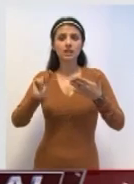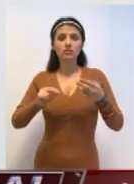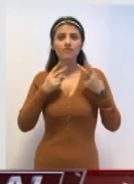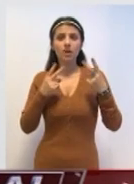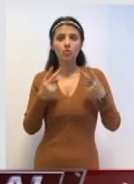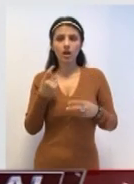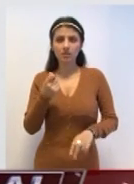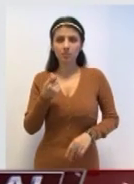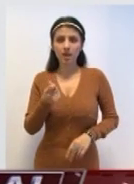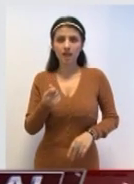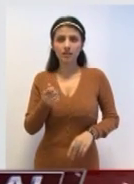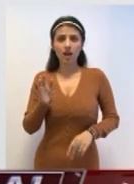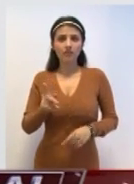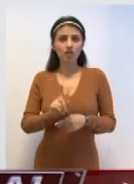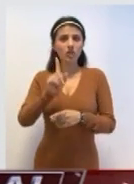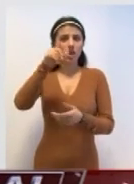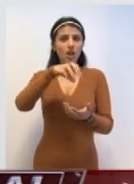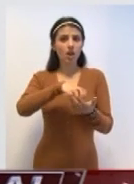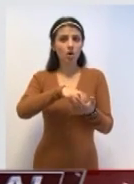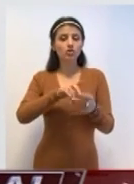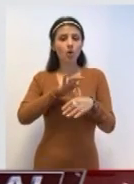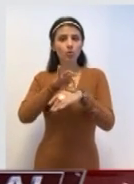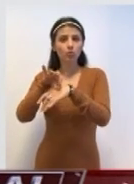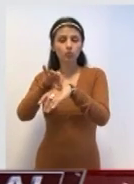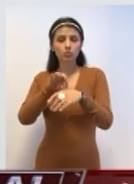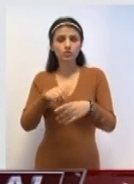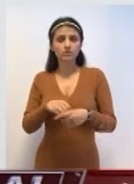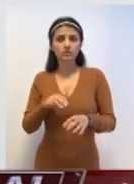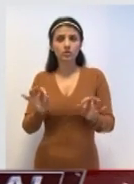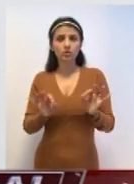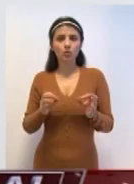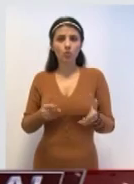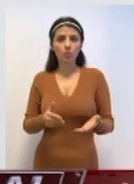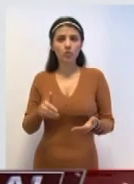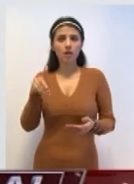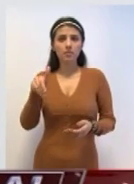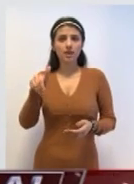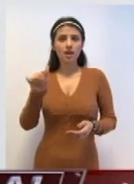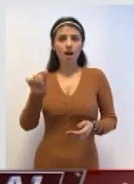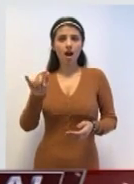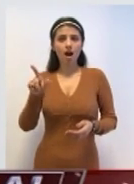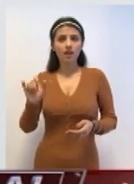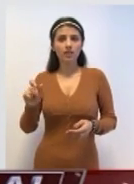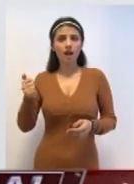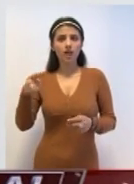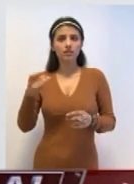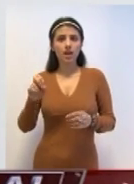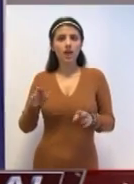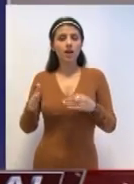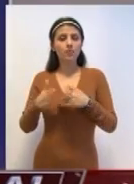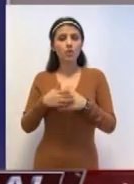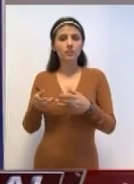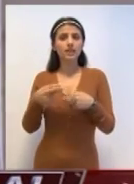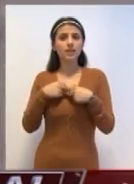am identificat în scrisurile bunurile sume de bani aflate în acel loc și l-am condus pe domnul Mihail Adrianu la